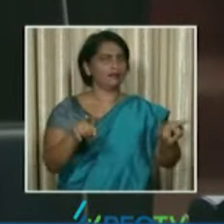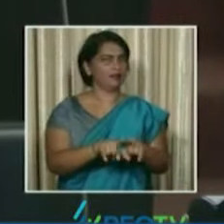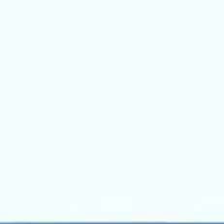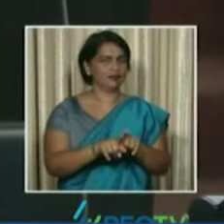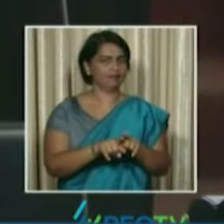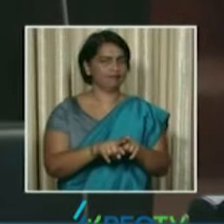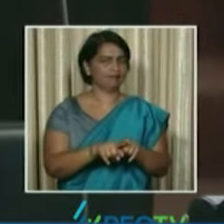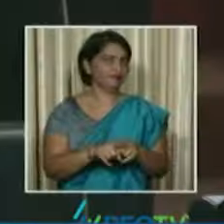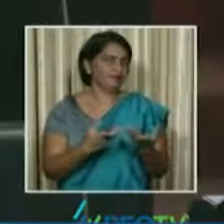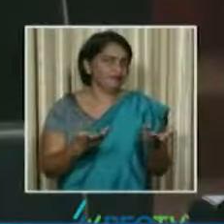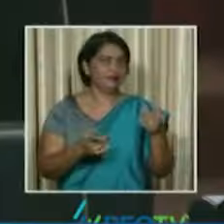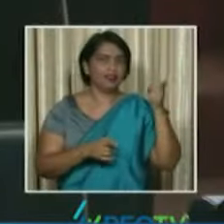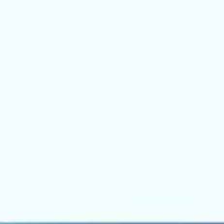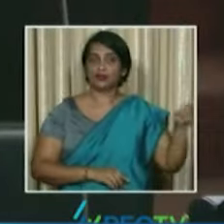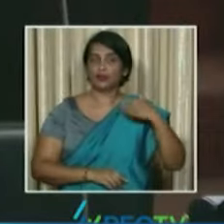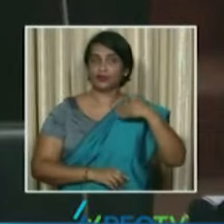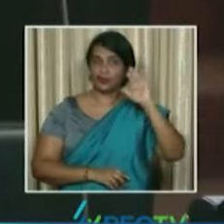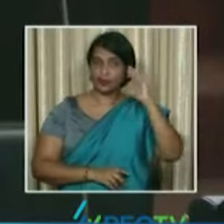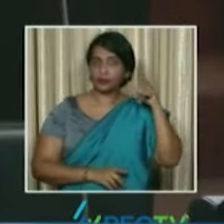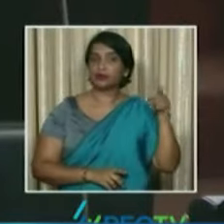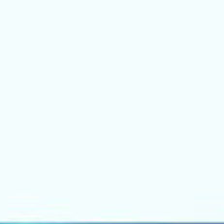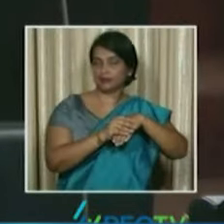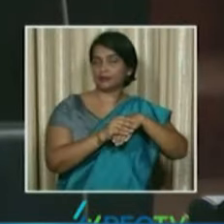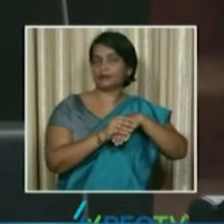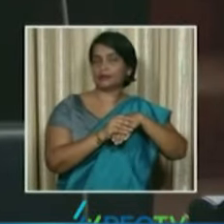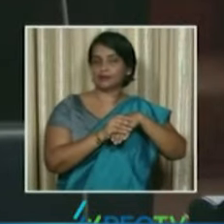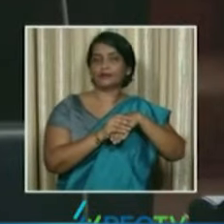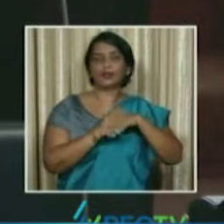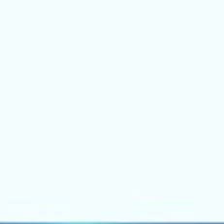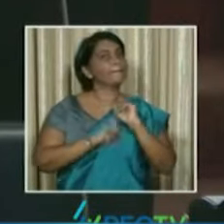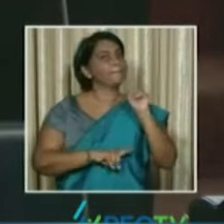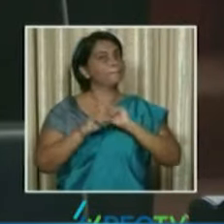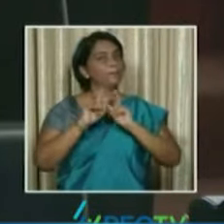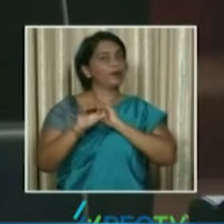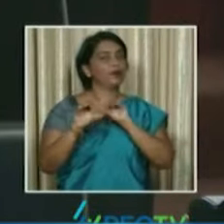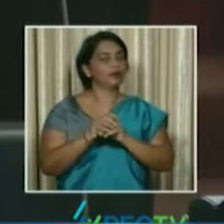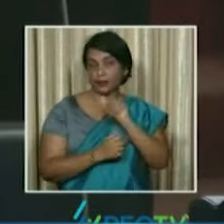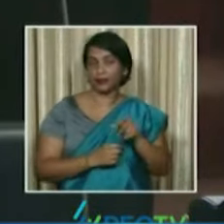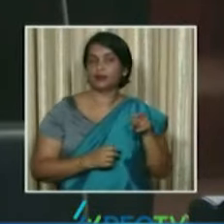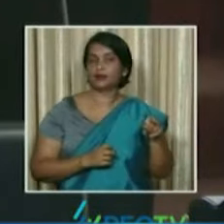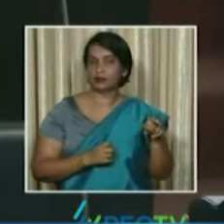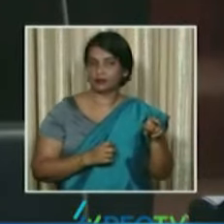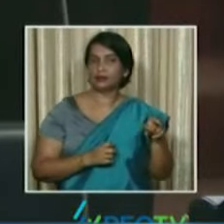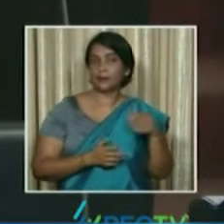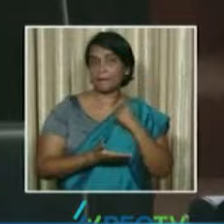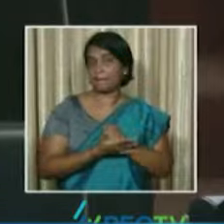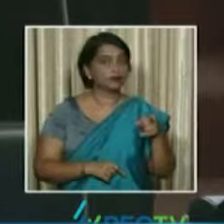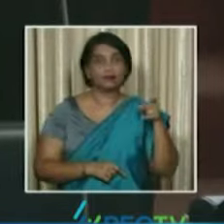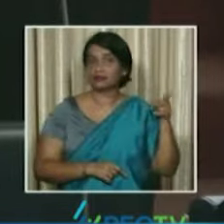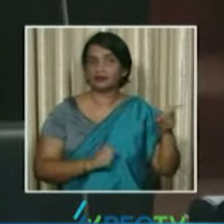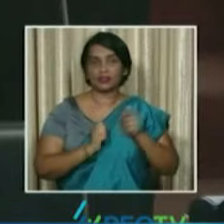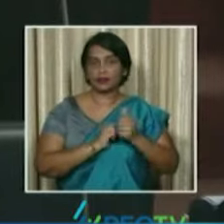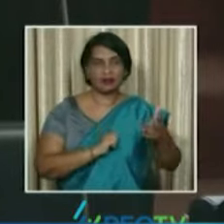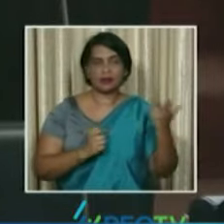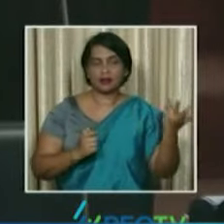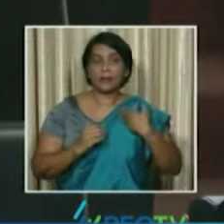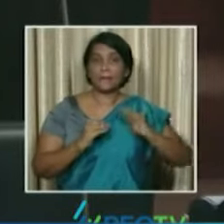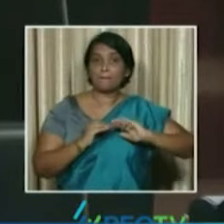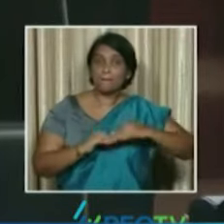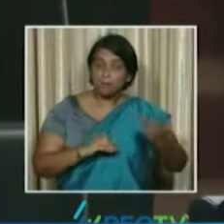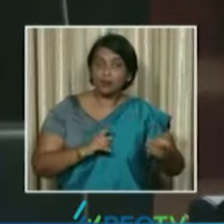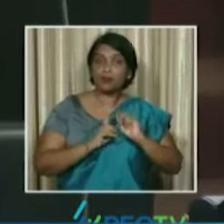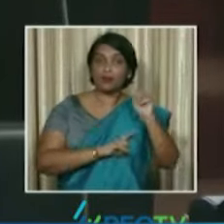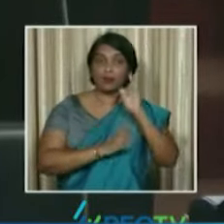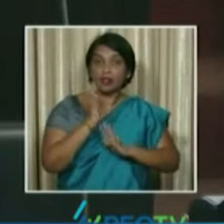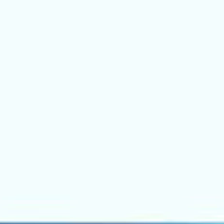වැඩක්, මොකද එතුමාට වක්කීමක් තිබ්බාර අරගලේ තීර කාලේ පාර්ලිමේන්තුවට ඇවිල්ලා පැහැදිලි කිරීමක් කරන්න මහ බැංකුවේ මුදල් නැහැ කියලා. පස්සේ පාර්ලිමේන්තු